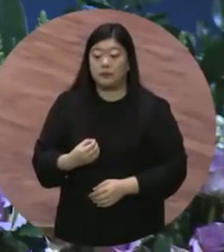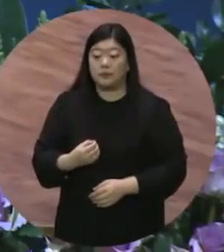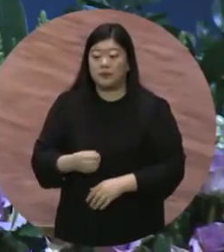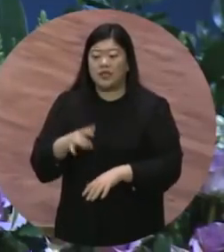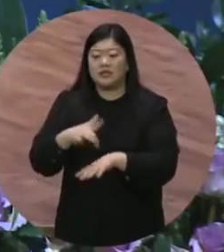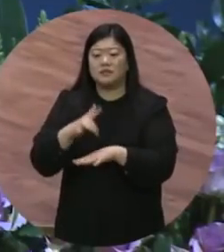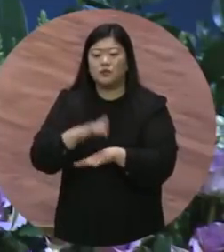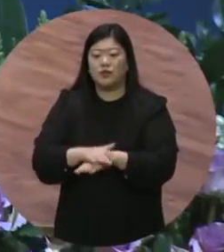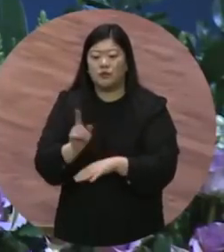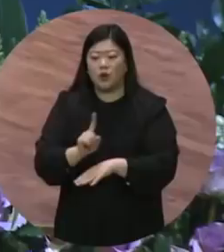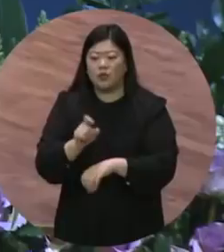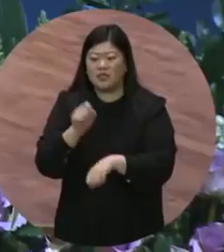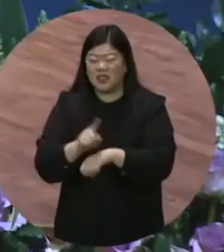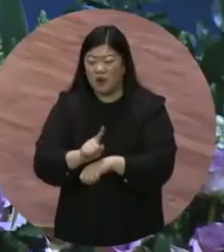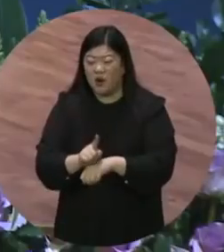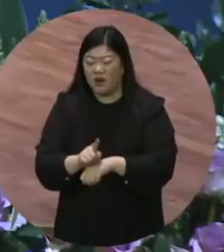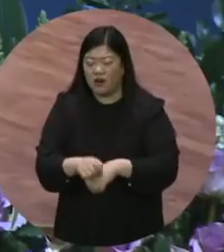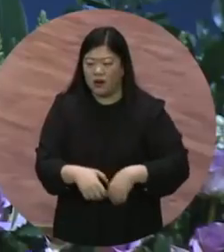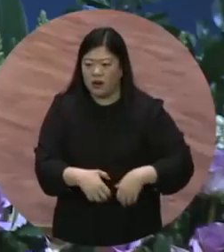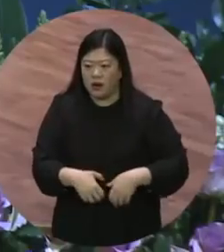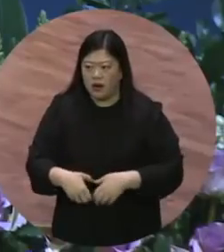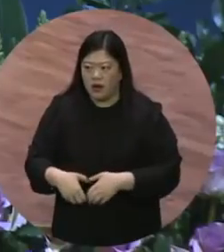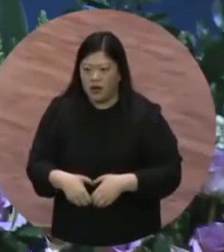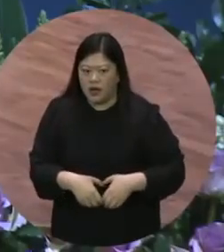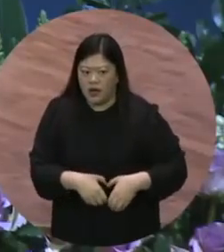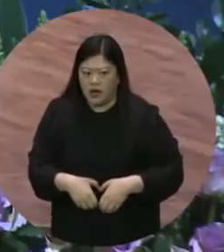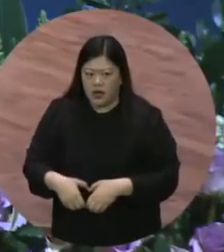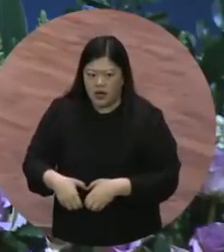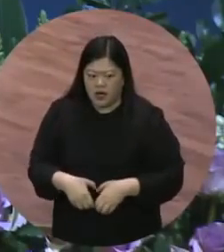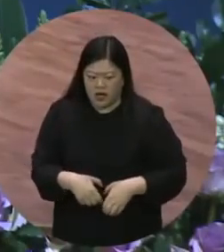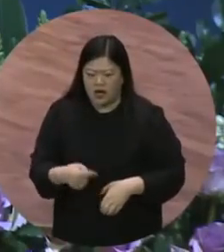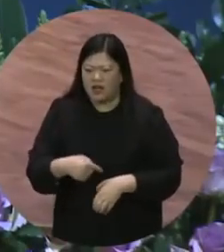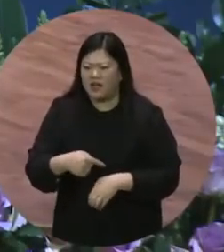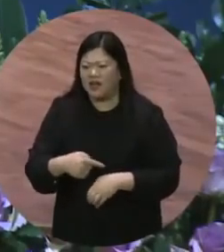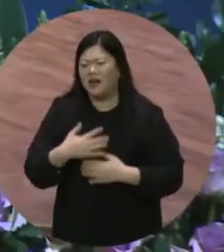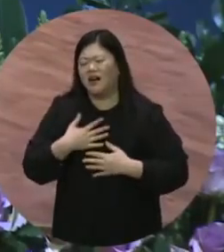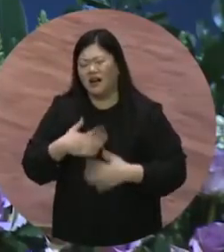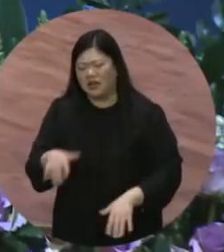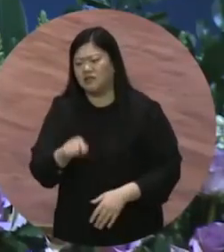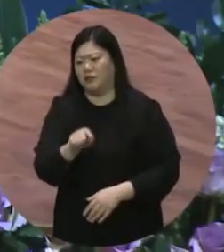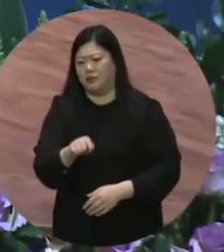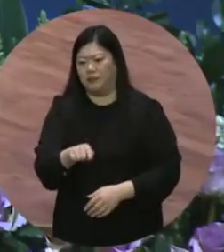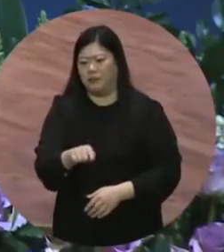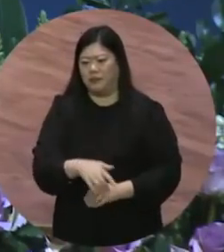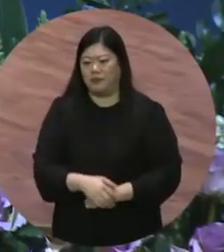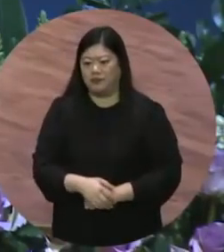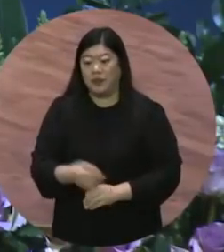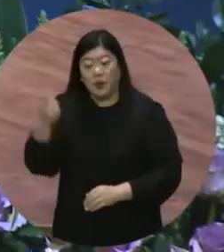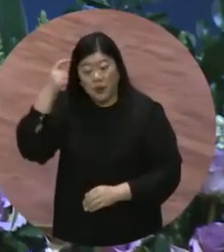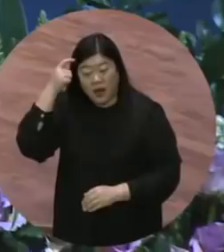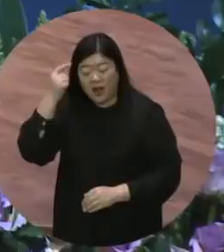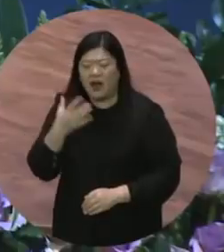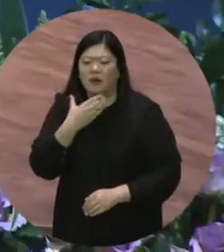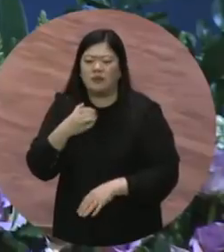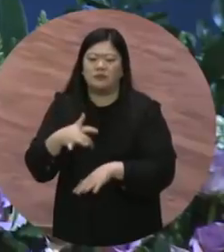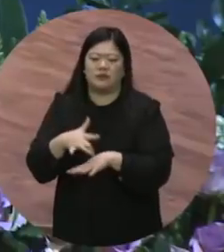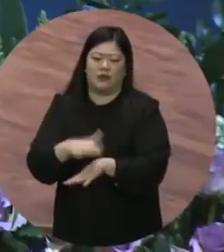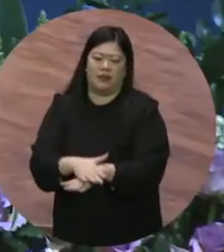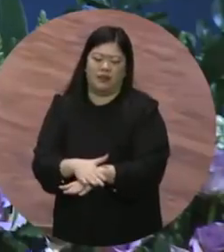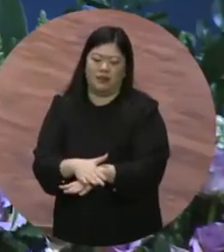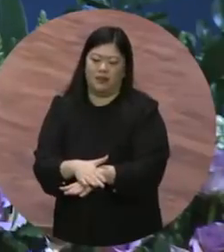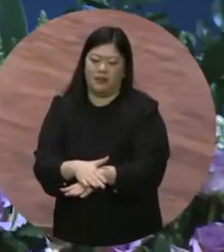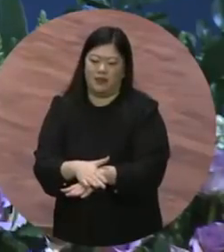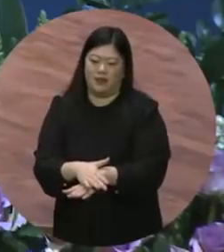머뭇거림이에요. 결단하지 못하는 약점이 있습니다. 이것이 아브라함의 예틀입니다.